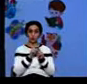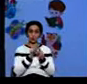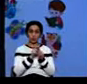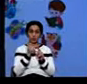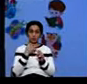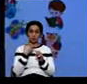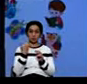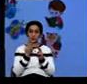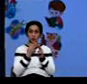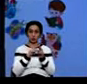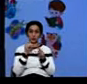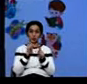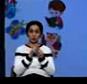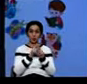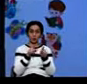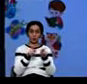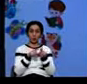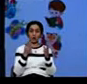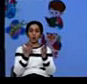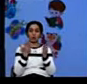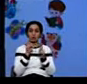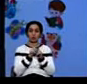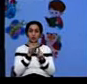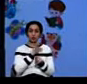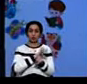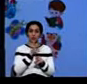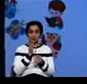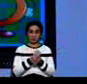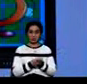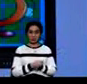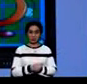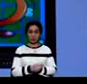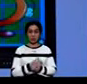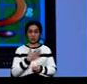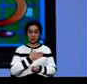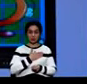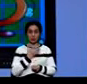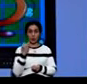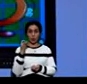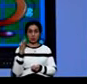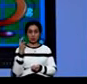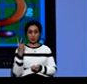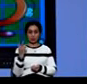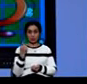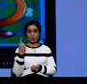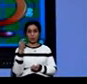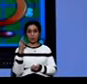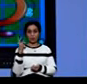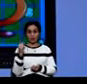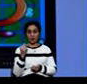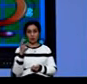сөздер. Біз бұл сөздер білен қайсы сөзін ішлетамыз? Бізде один,